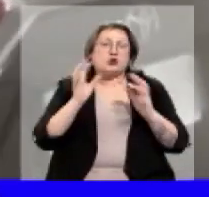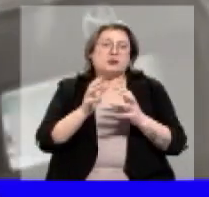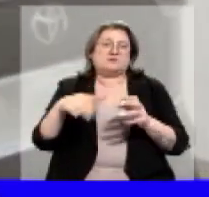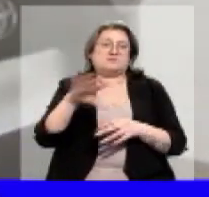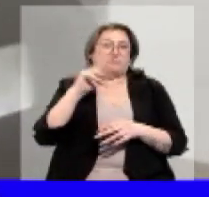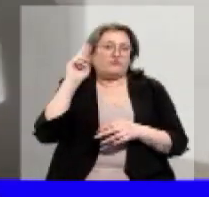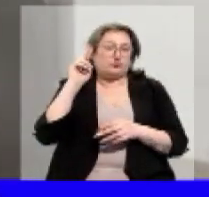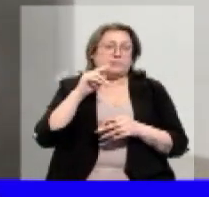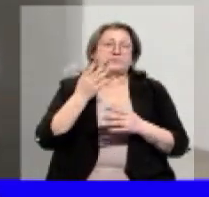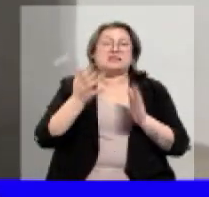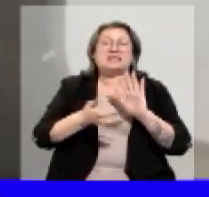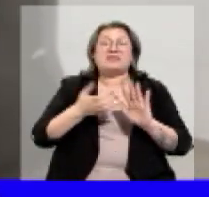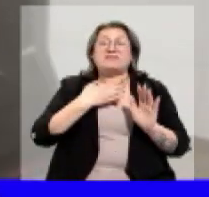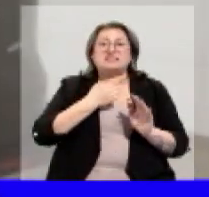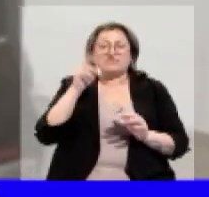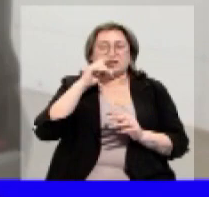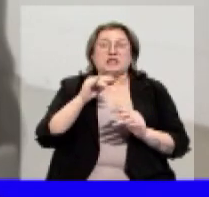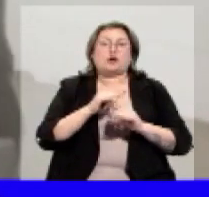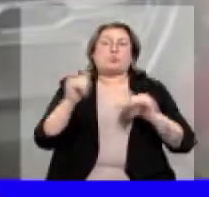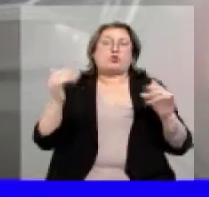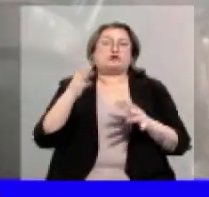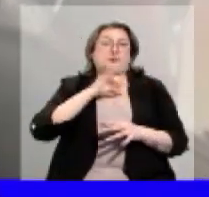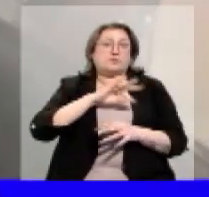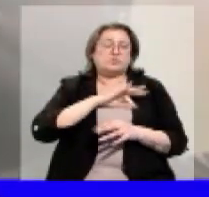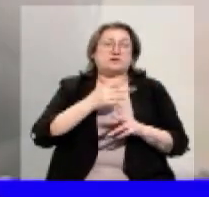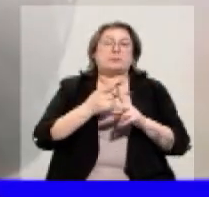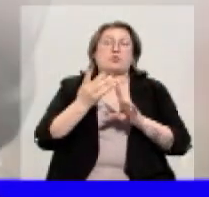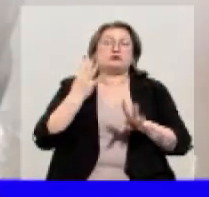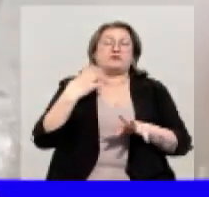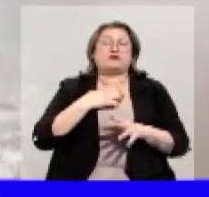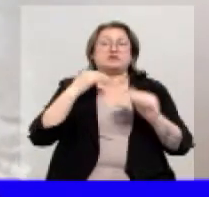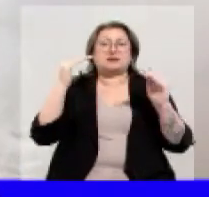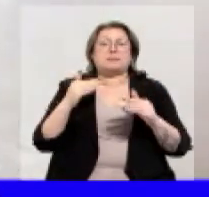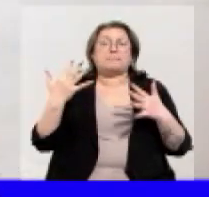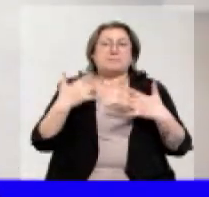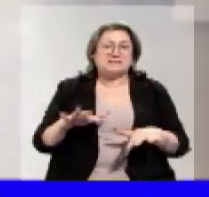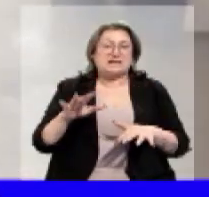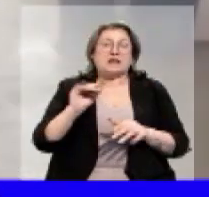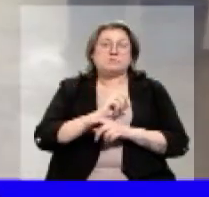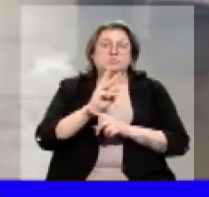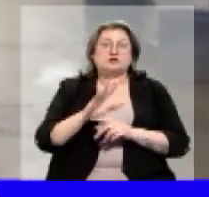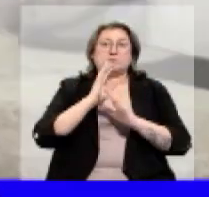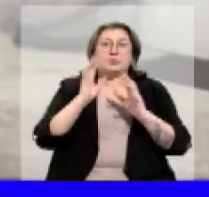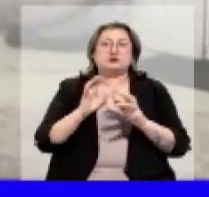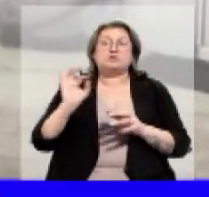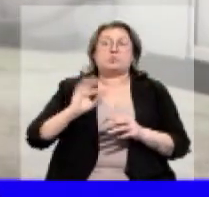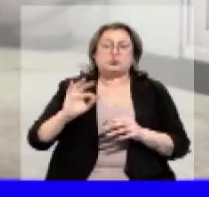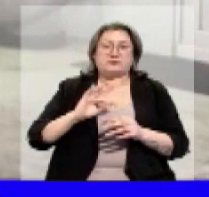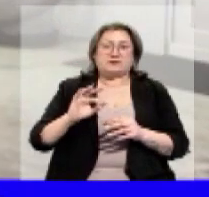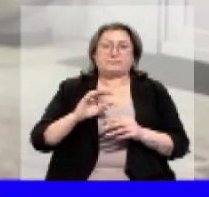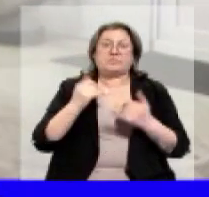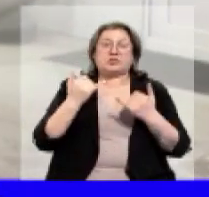водосбережения. При дефиците воды и росте ее потребления в первую очередь важно снижать потери и обеспечивать бережное